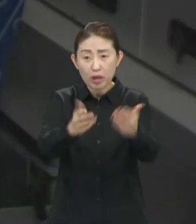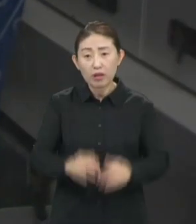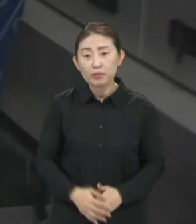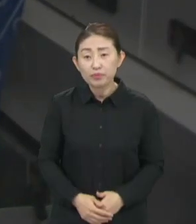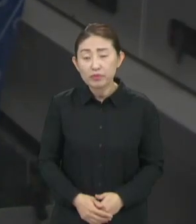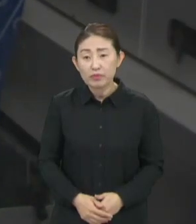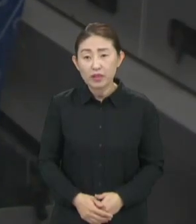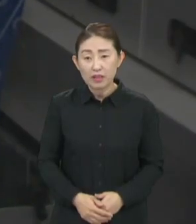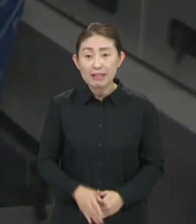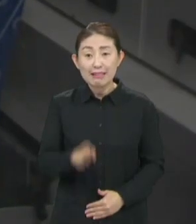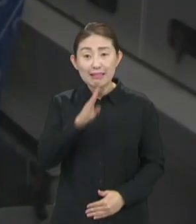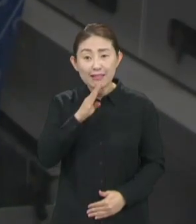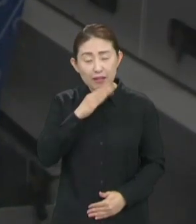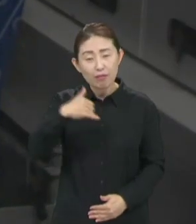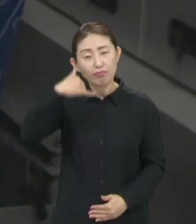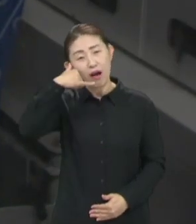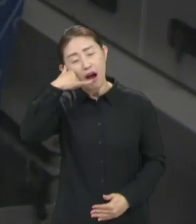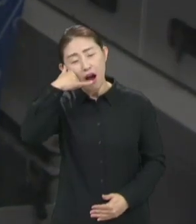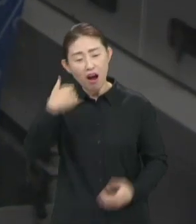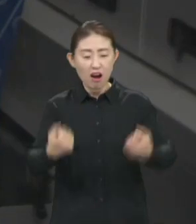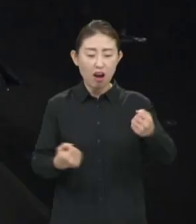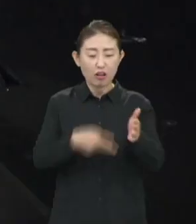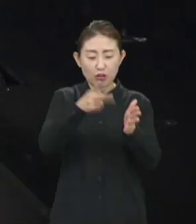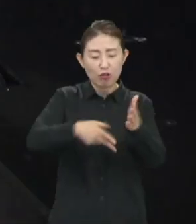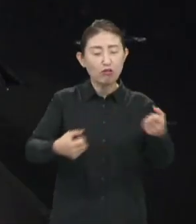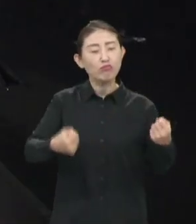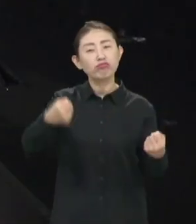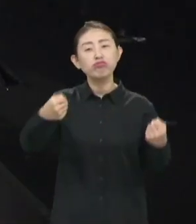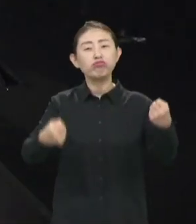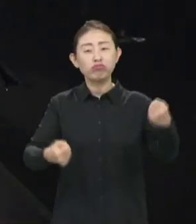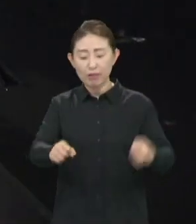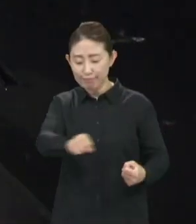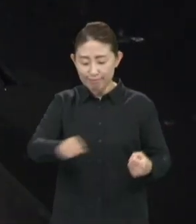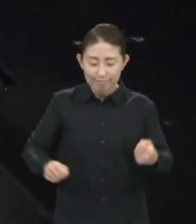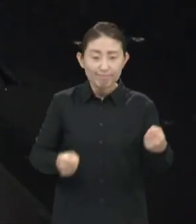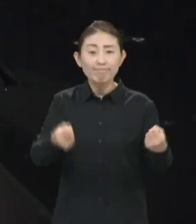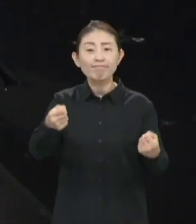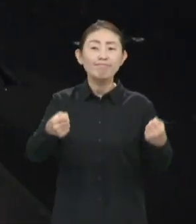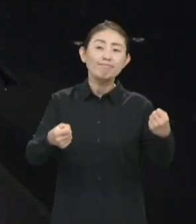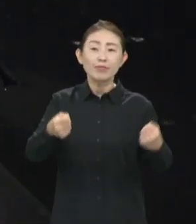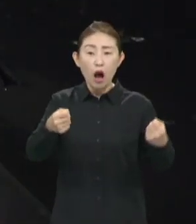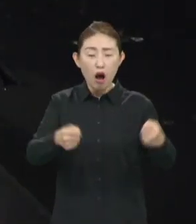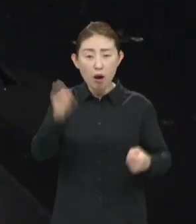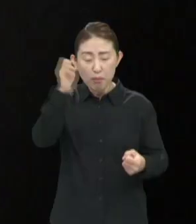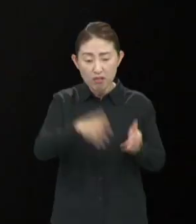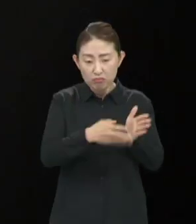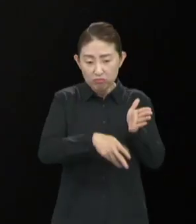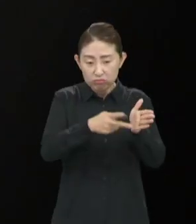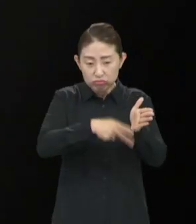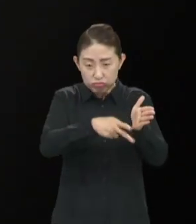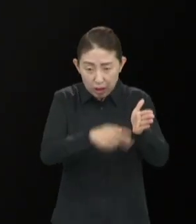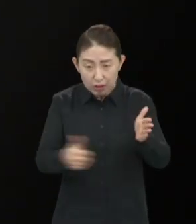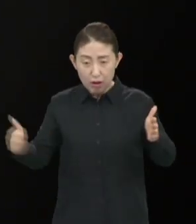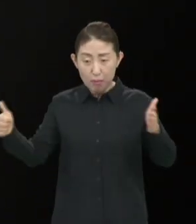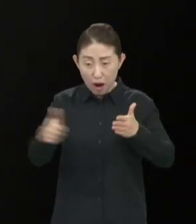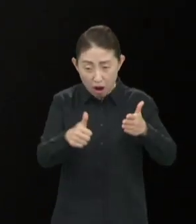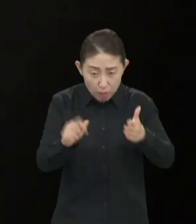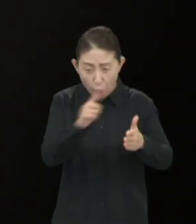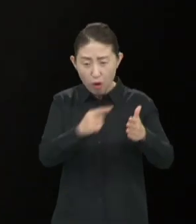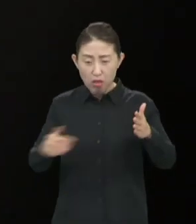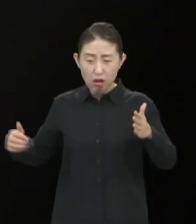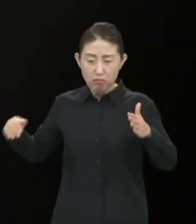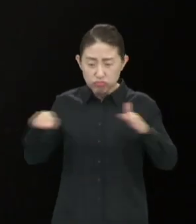실제 철로 운전 구간을 고해상도로 재현한 모의조종실. 학생들이 각종 돌발 상황에 대처하며 전동차 기관사의